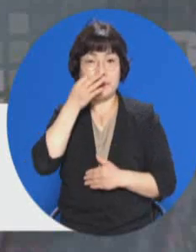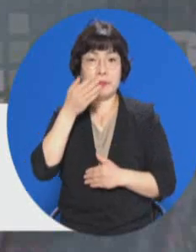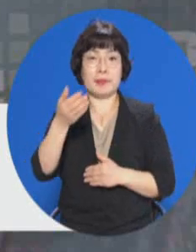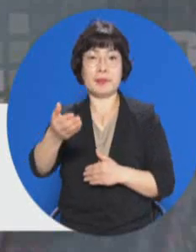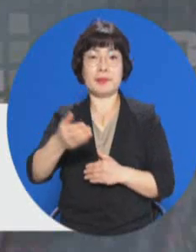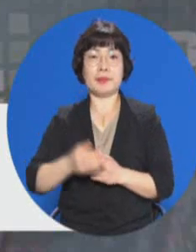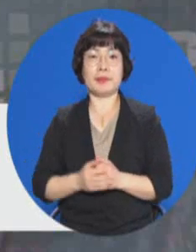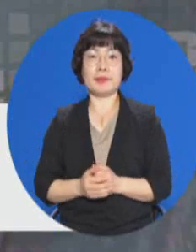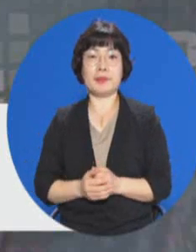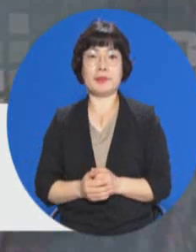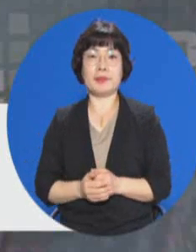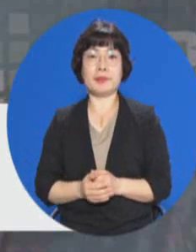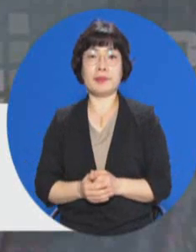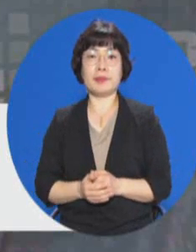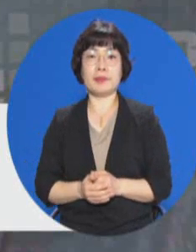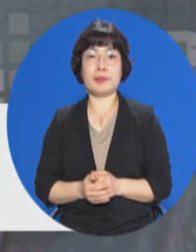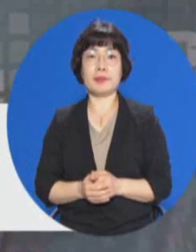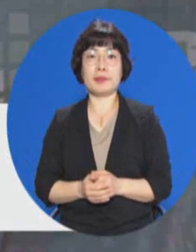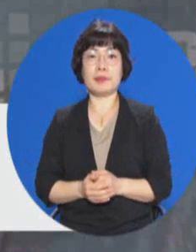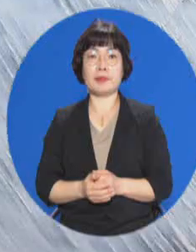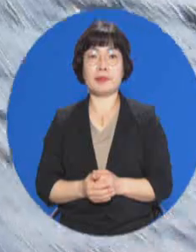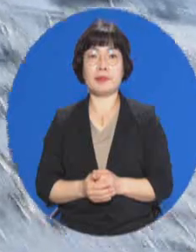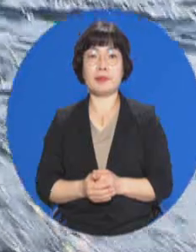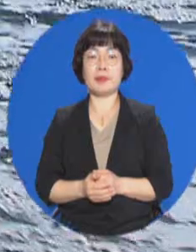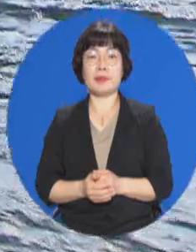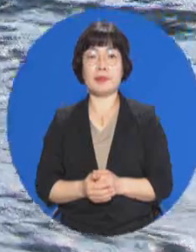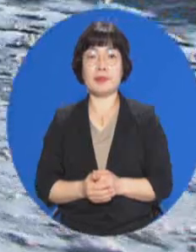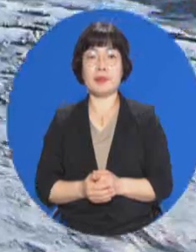내용 조희원 기자가 취재했습니다.